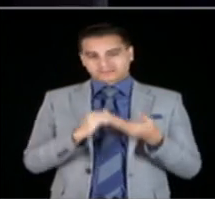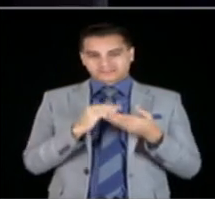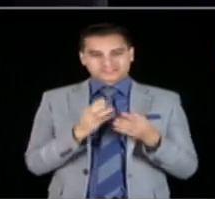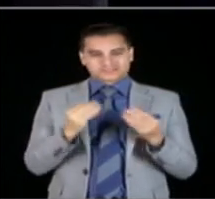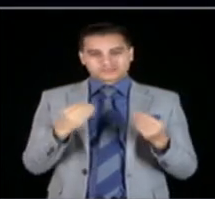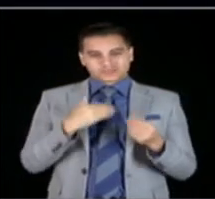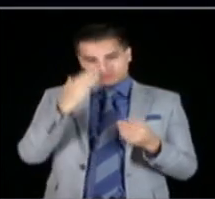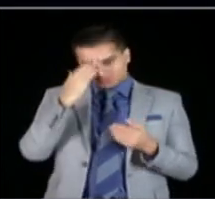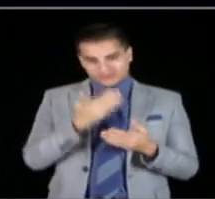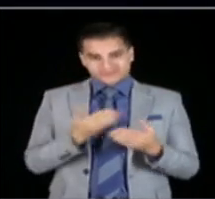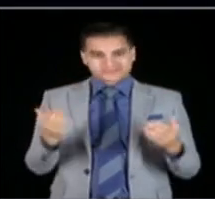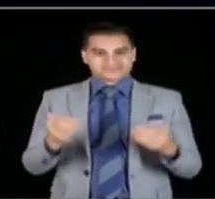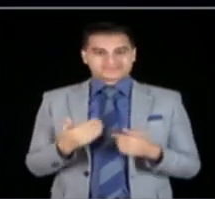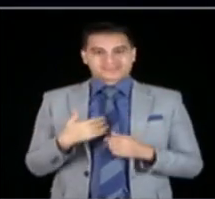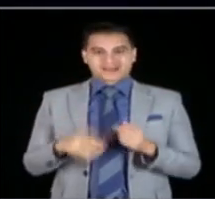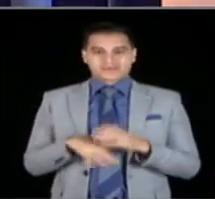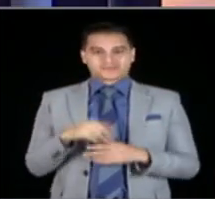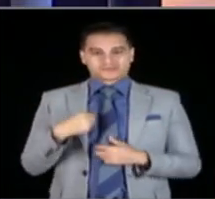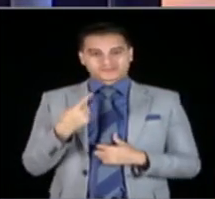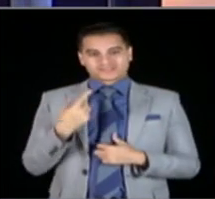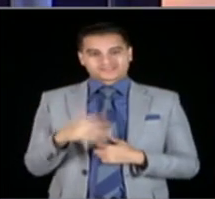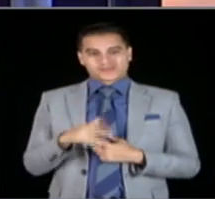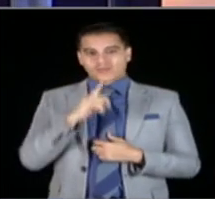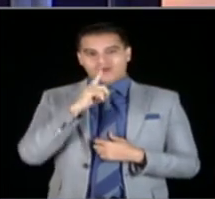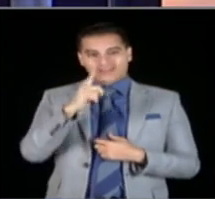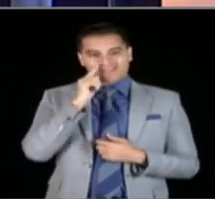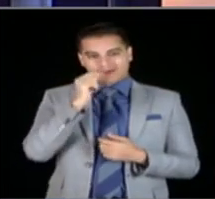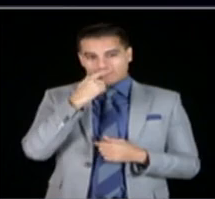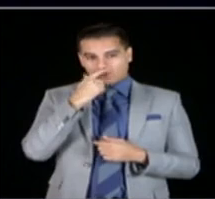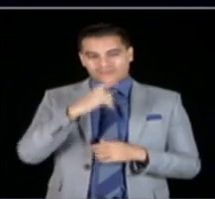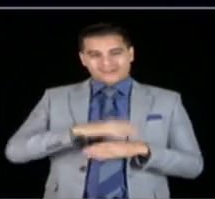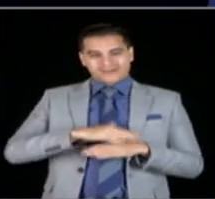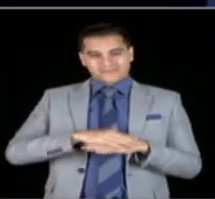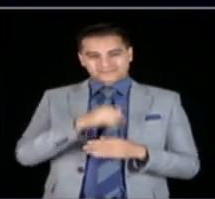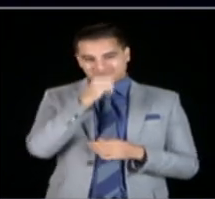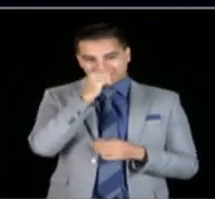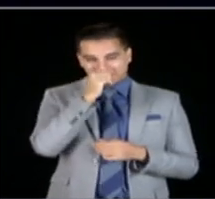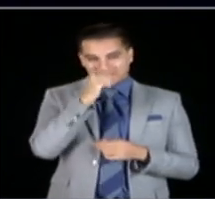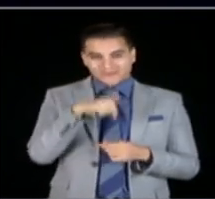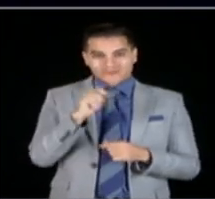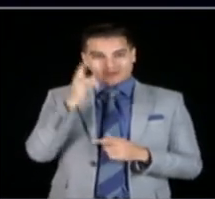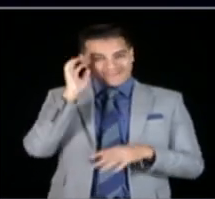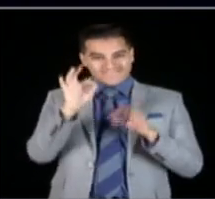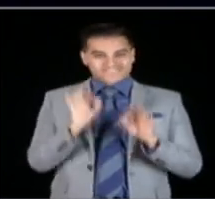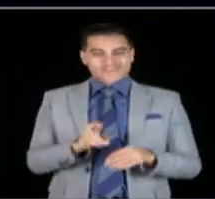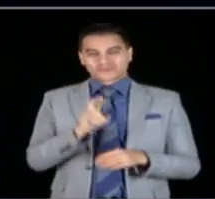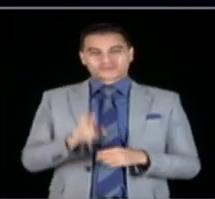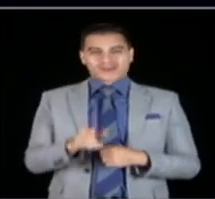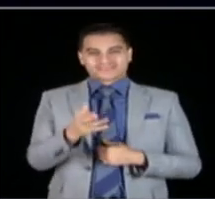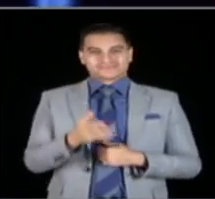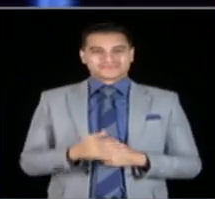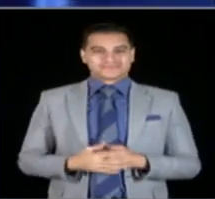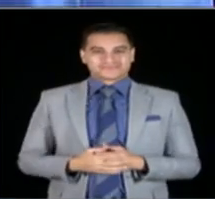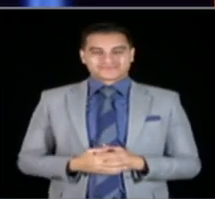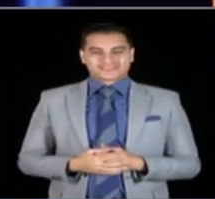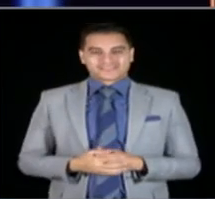ليا بشكل كبير جدا يعني، أنا ما بعملش حاجة لوحدي فعلا يعني. والله أنت راجل أمير. سرعة البديهة، والسؤال هو: